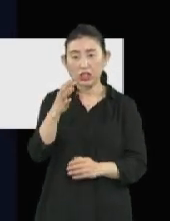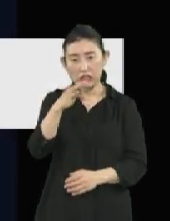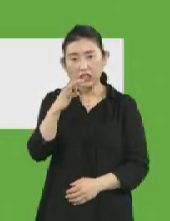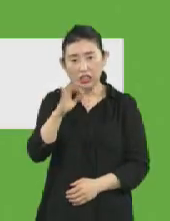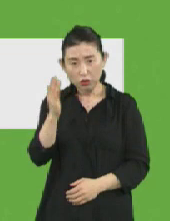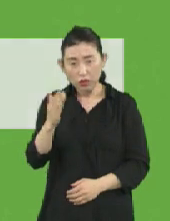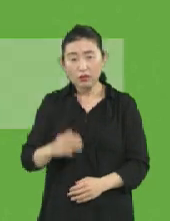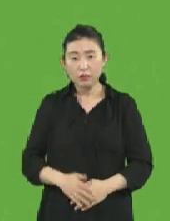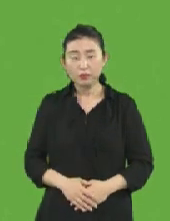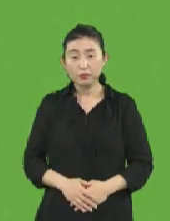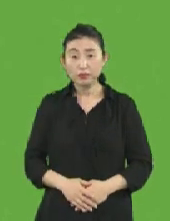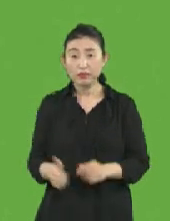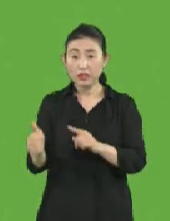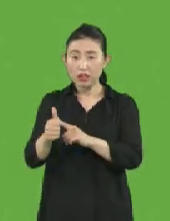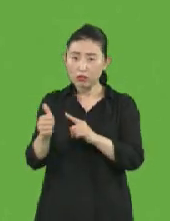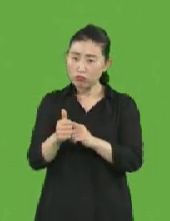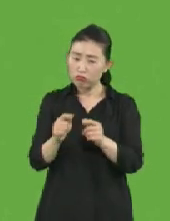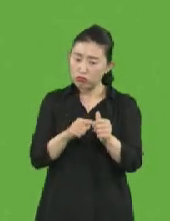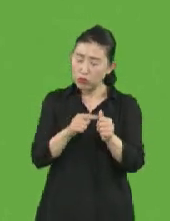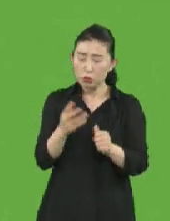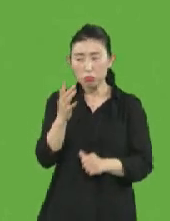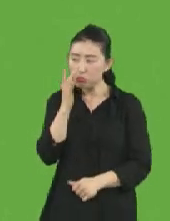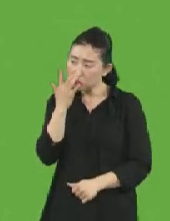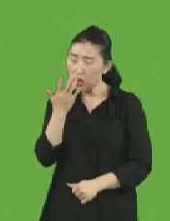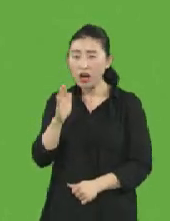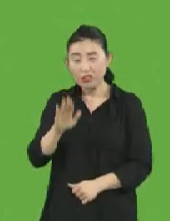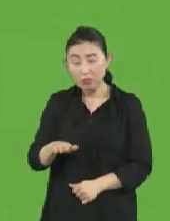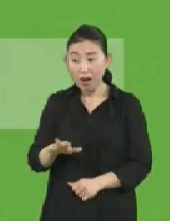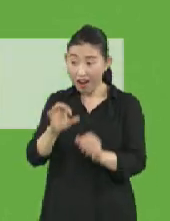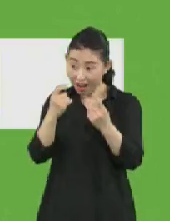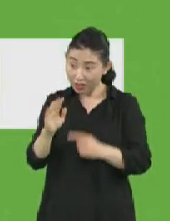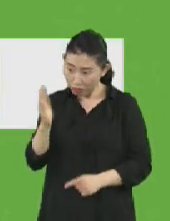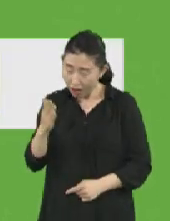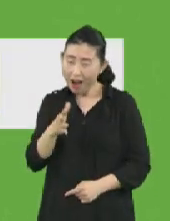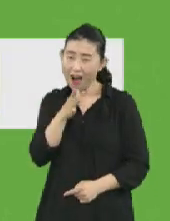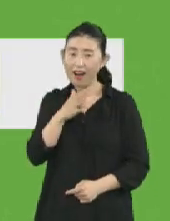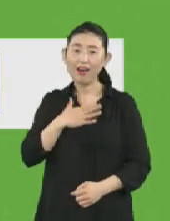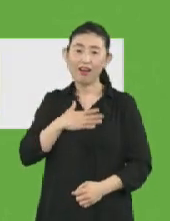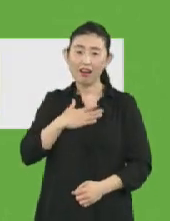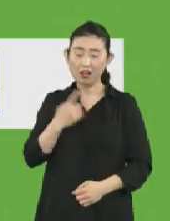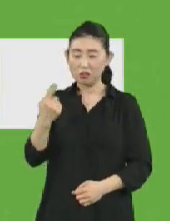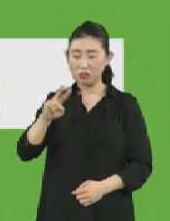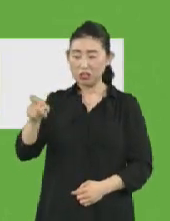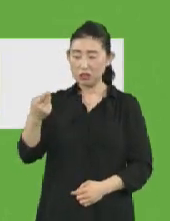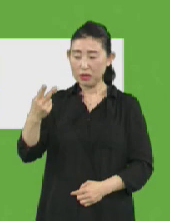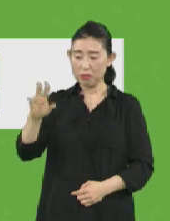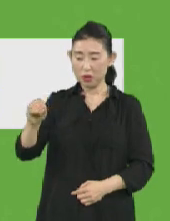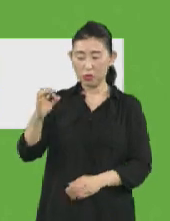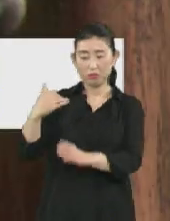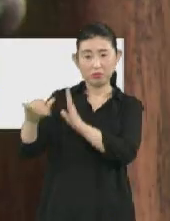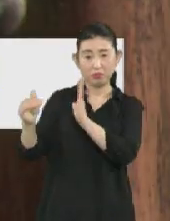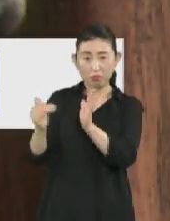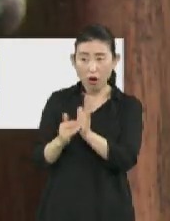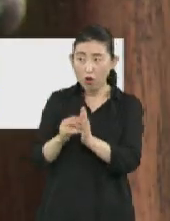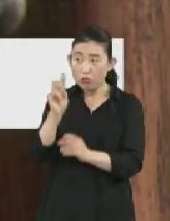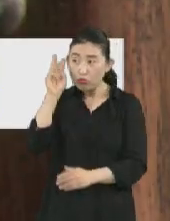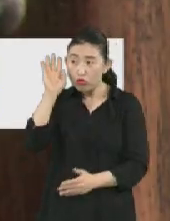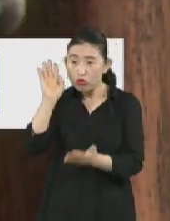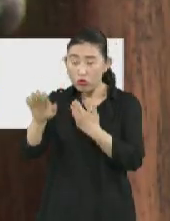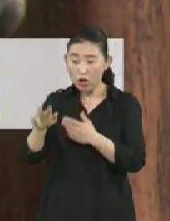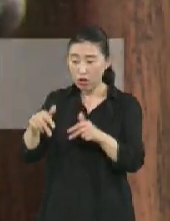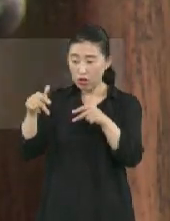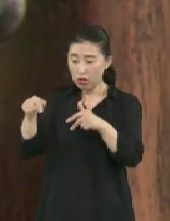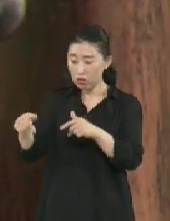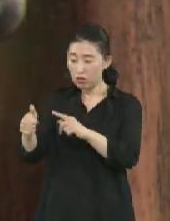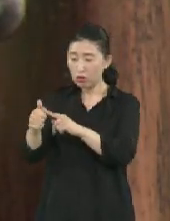건데. A씨는 잘 이해되지는 않았지만 할인 서비스라 생각하고 1,200만 원을 입금했고 얼마 뒤